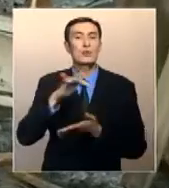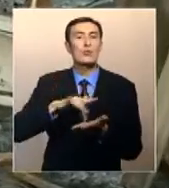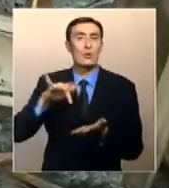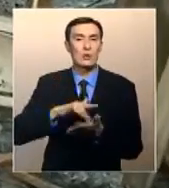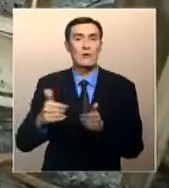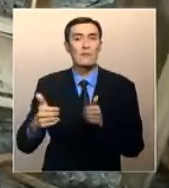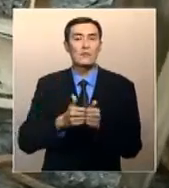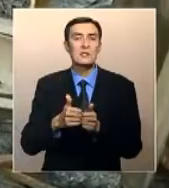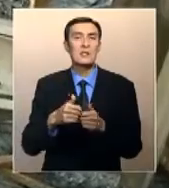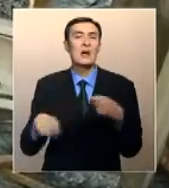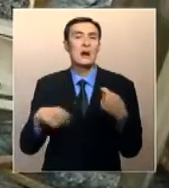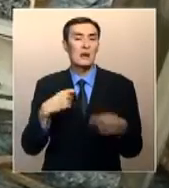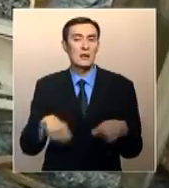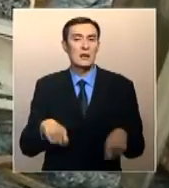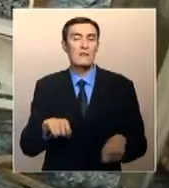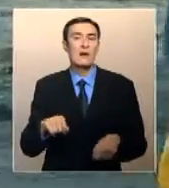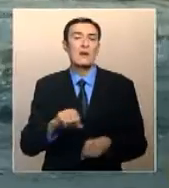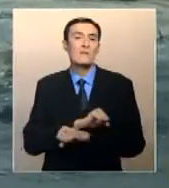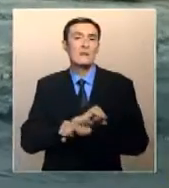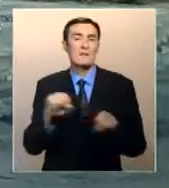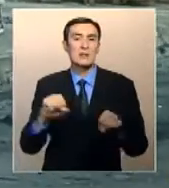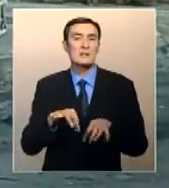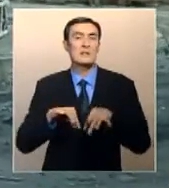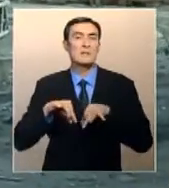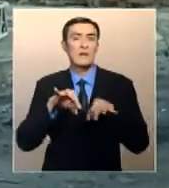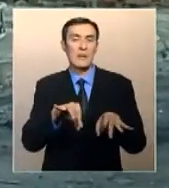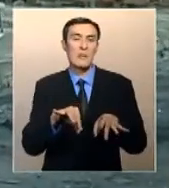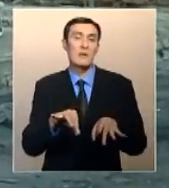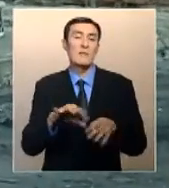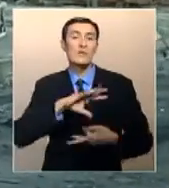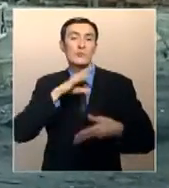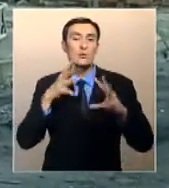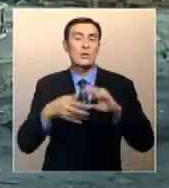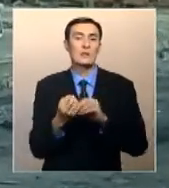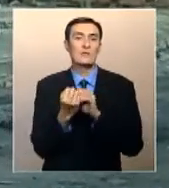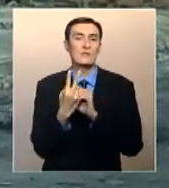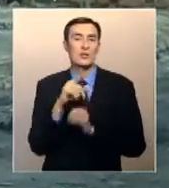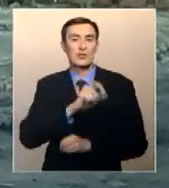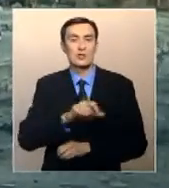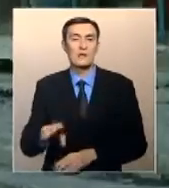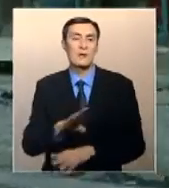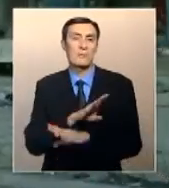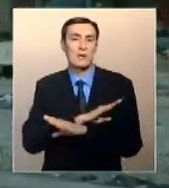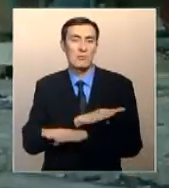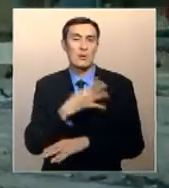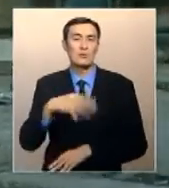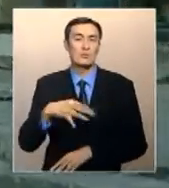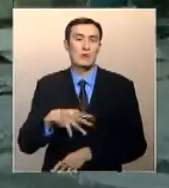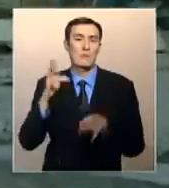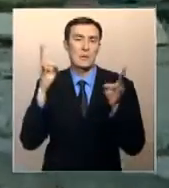города. После одного из рынков на воздух взлетел заминированный автомобиль. В результате 12 человек погибли, 40